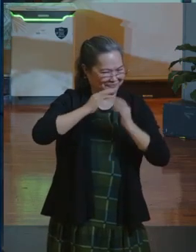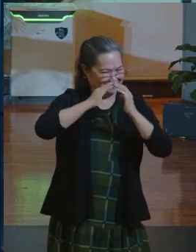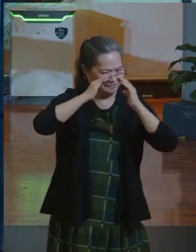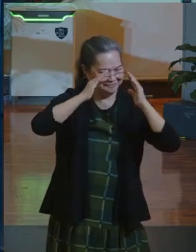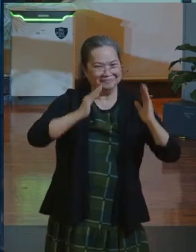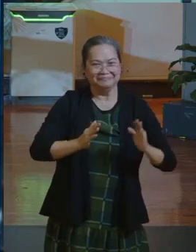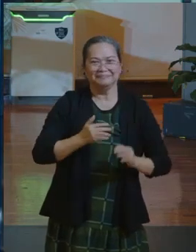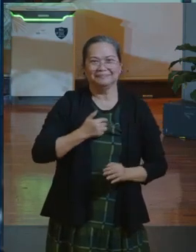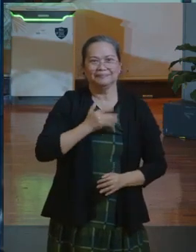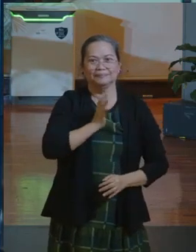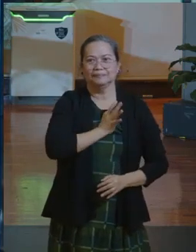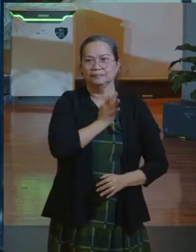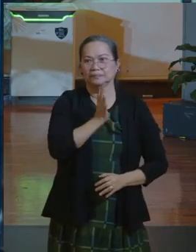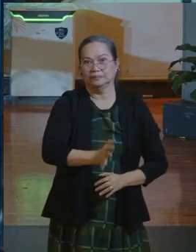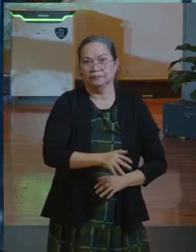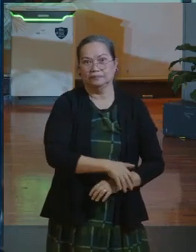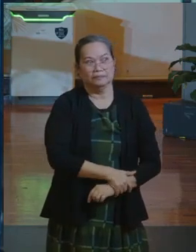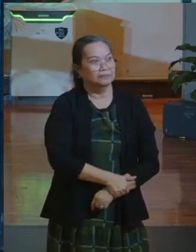tayo.